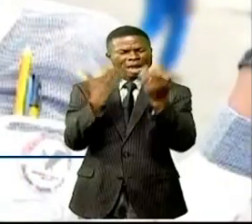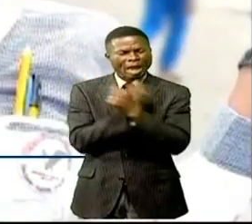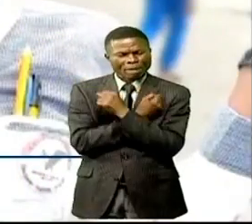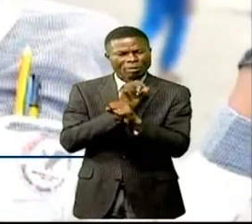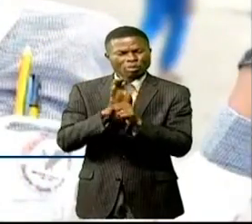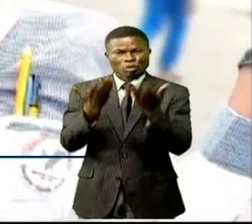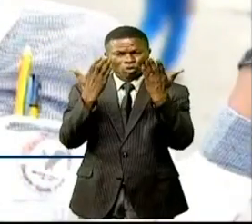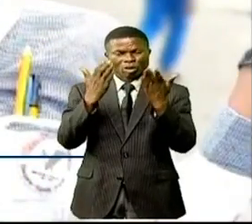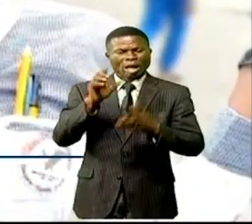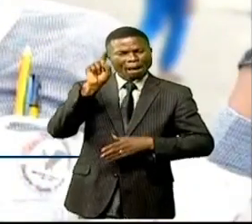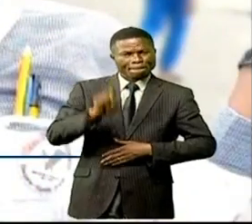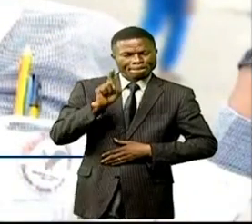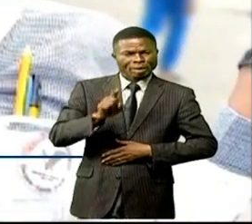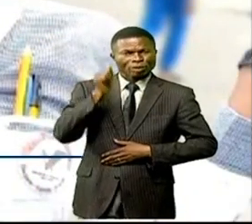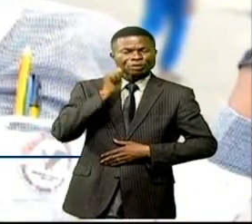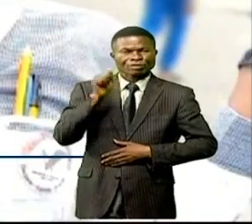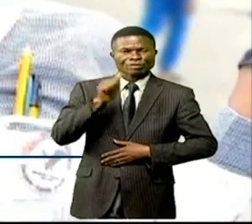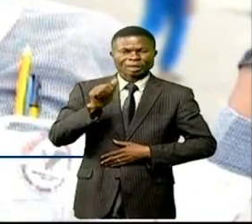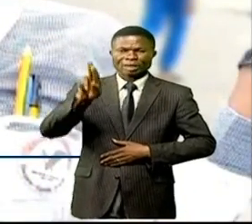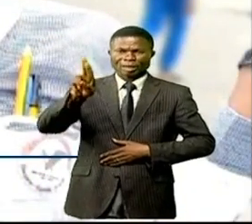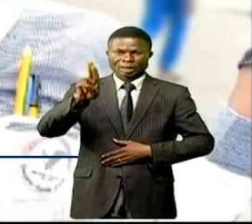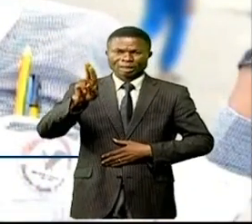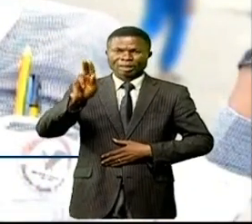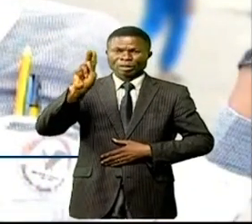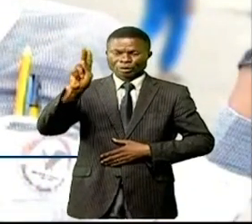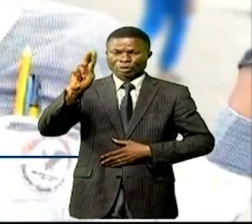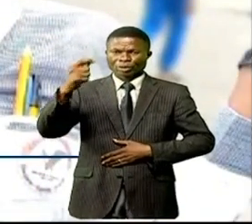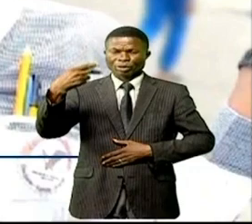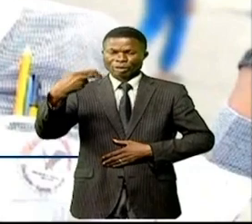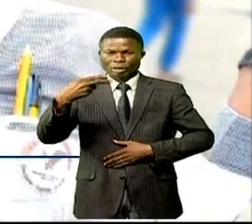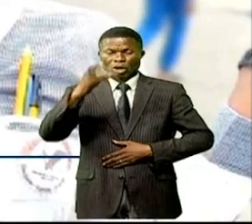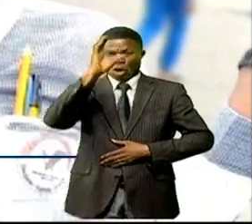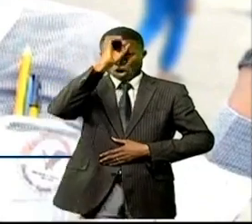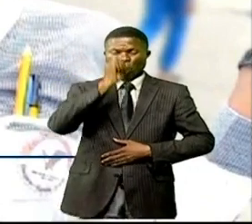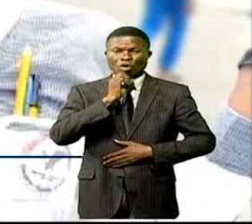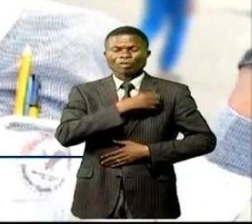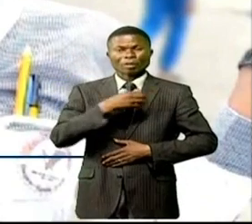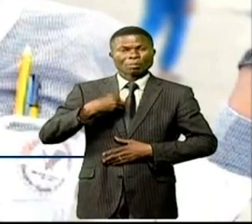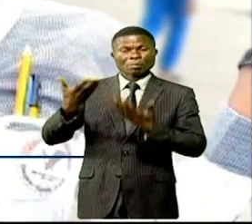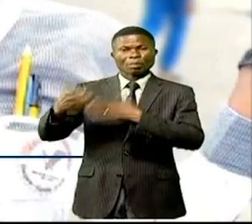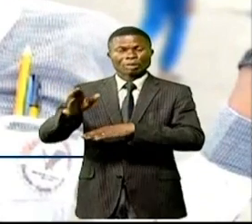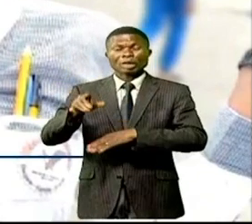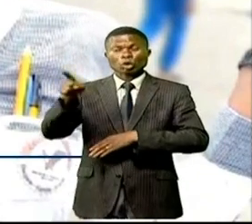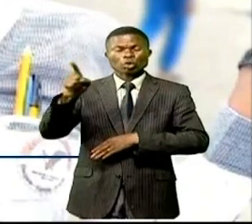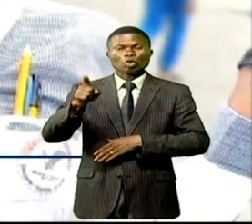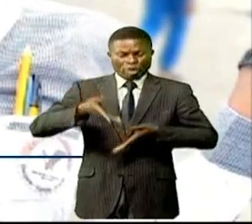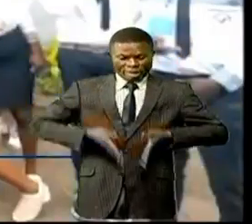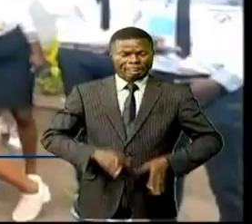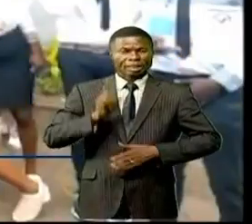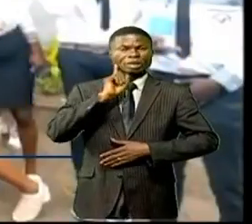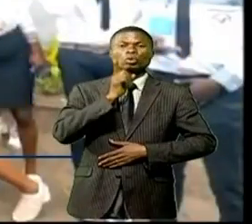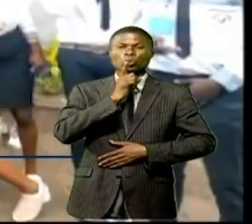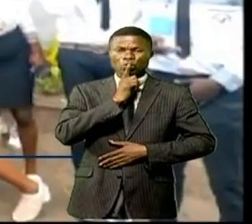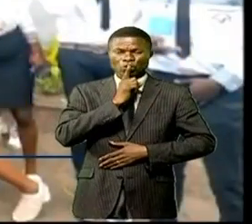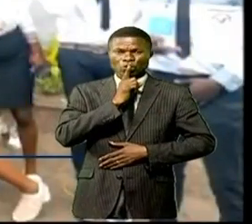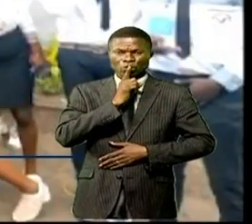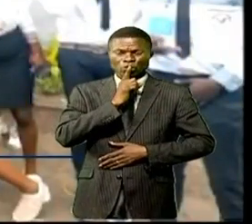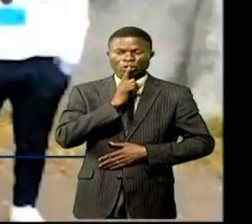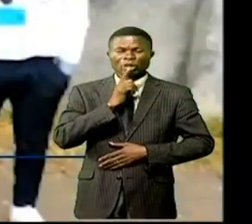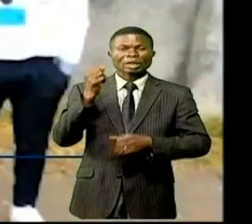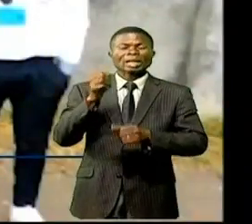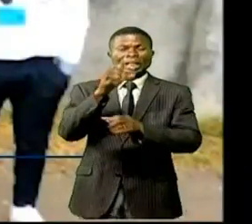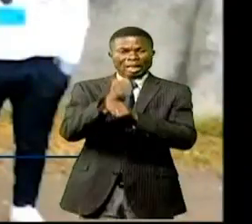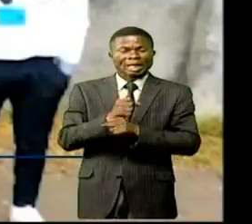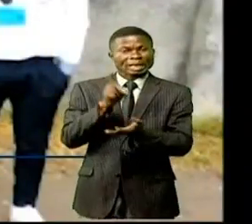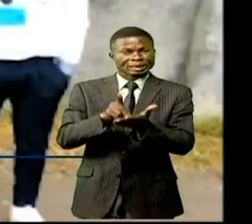Elle désigne Ruth Tchamala Tchamala, orpheline de mère, sourde muette de son état, détentrice d'un diplôme